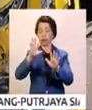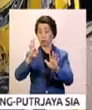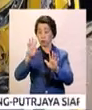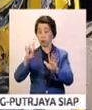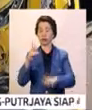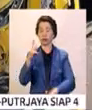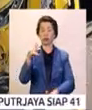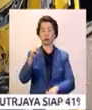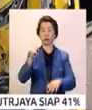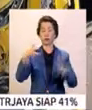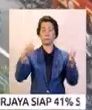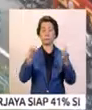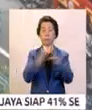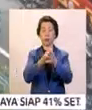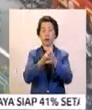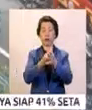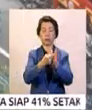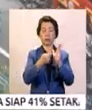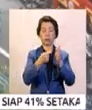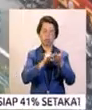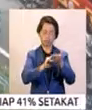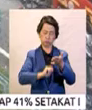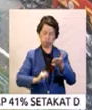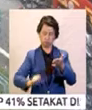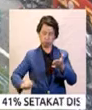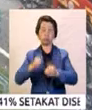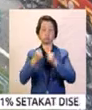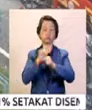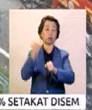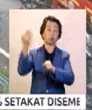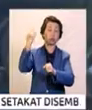548,598 kes kemalangan dicatatkan sepanjang tahun lalu.